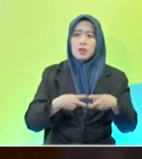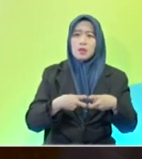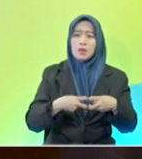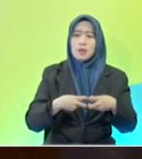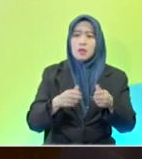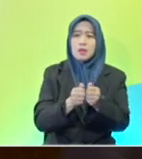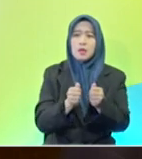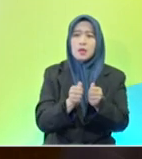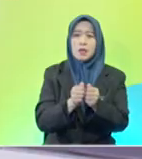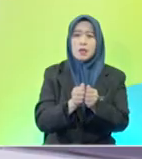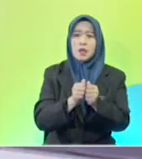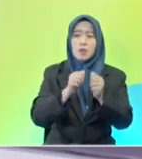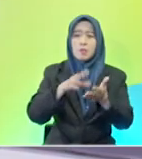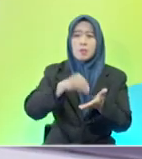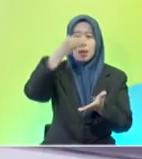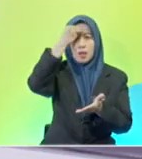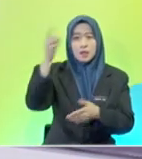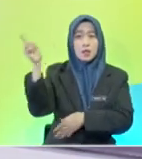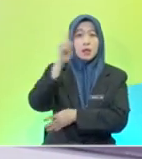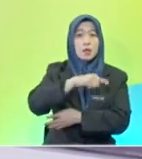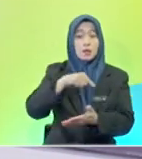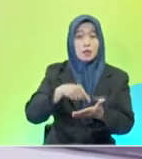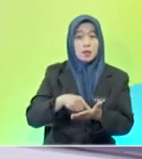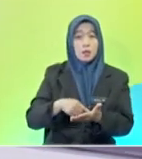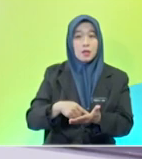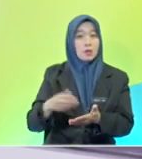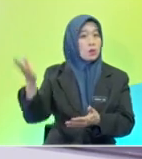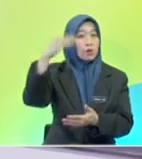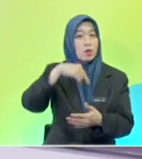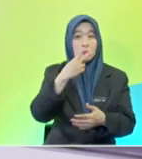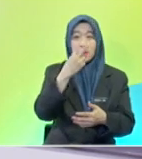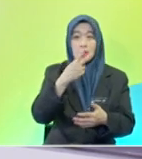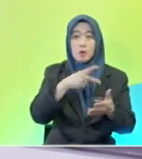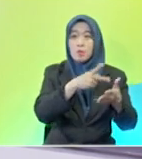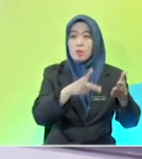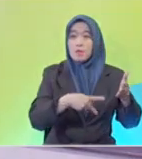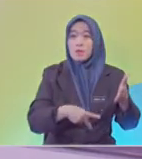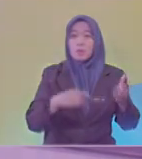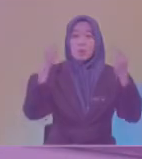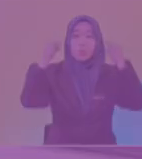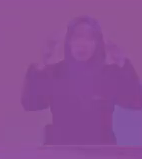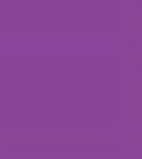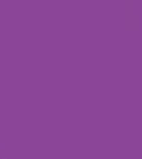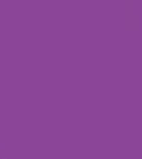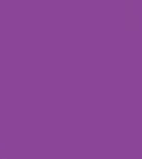isyarat? Tapi sekalau kita nak tahu, sebelum tu jom kita lihat dahulu profil guru.